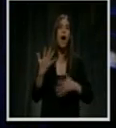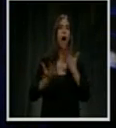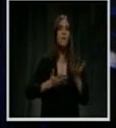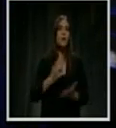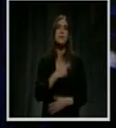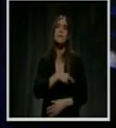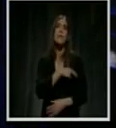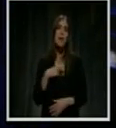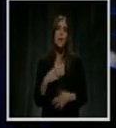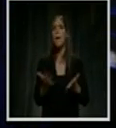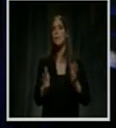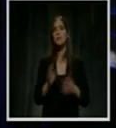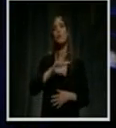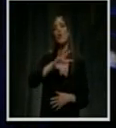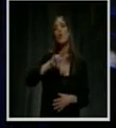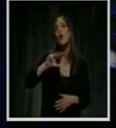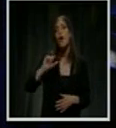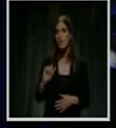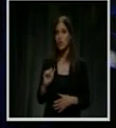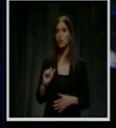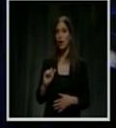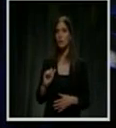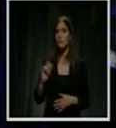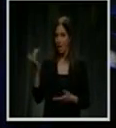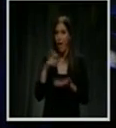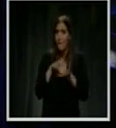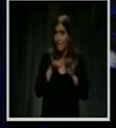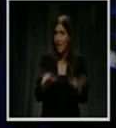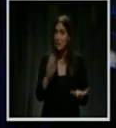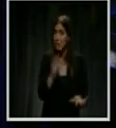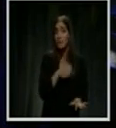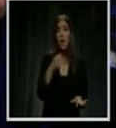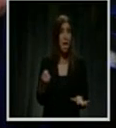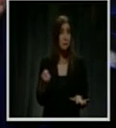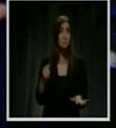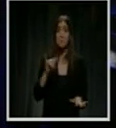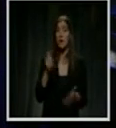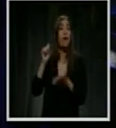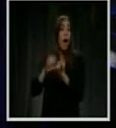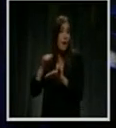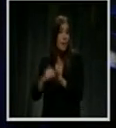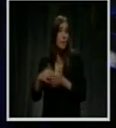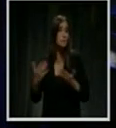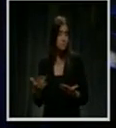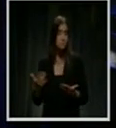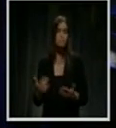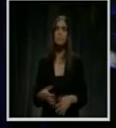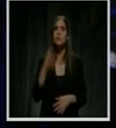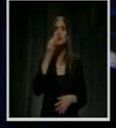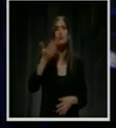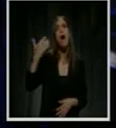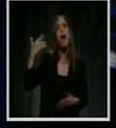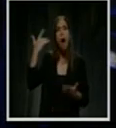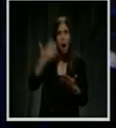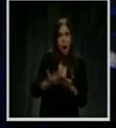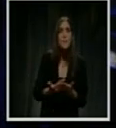bħat tassazzjoni jekk dak it-tkabbir u x'se jimpatta l-effetti ta' trattat tal-aħħar xhur kellna niġġieldu bis-saħħal dak li huwa ta'